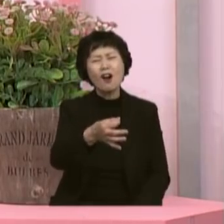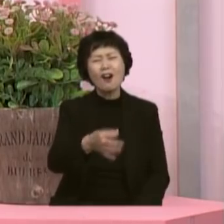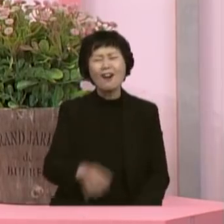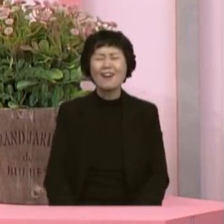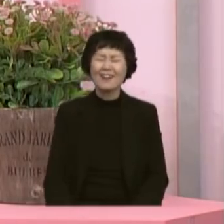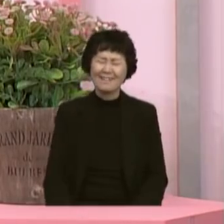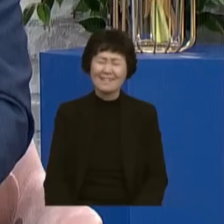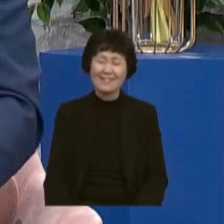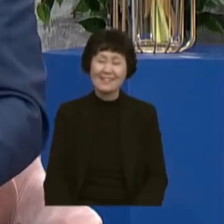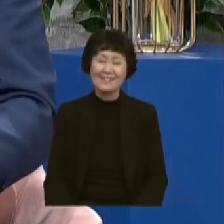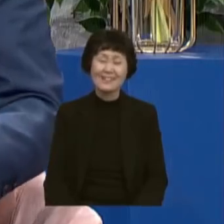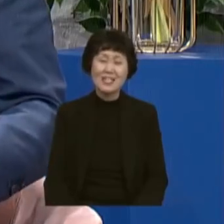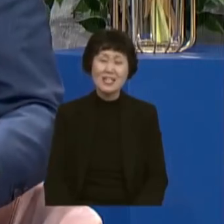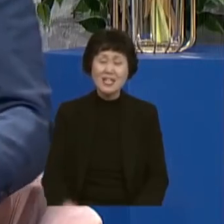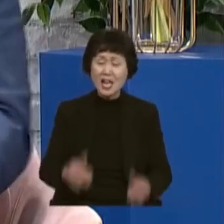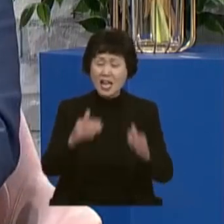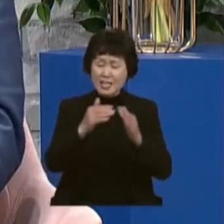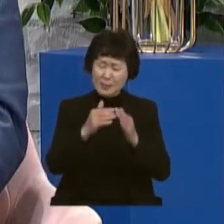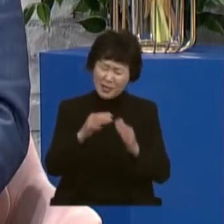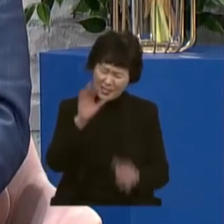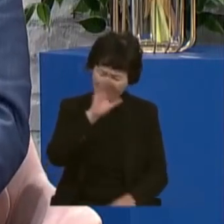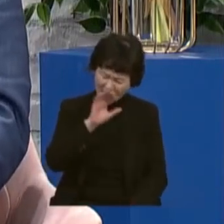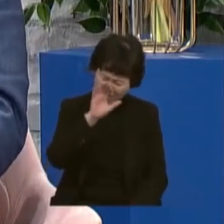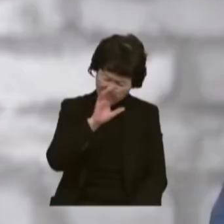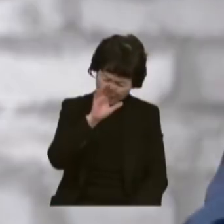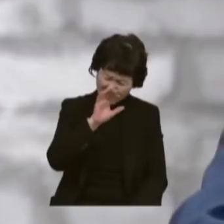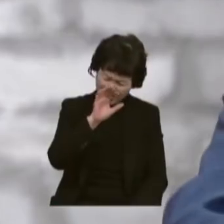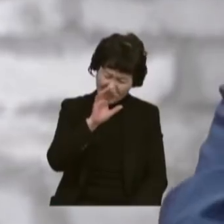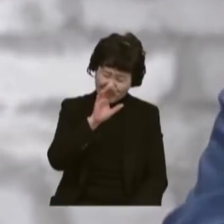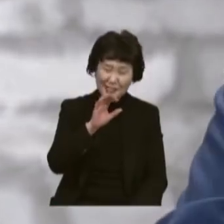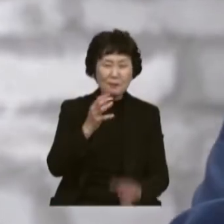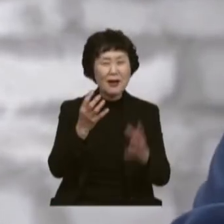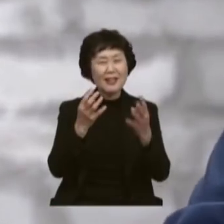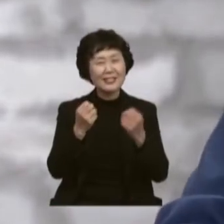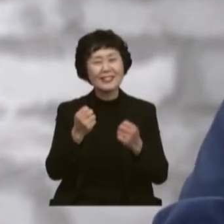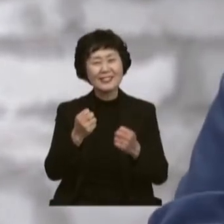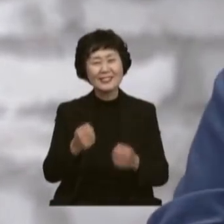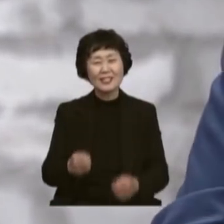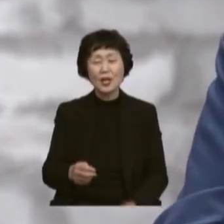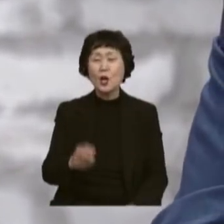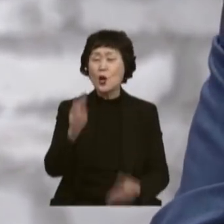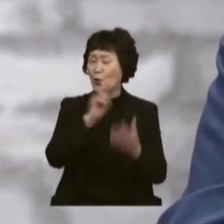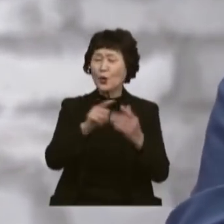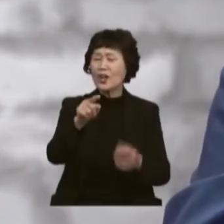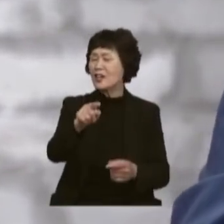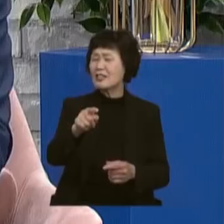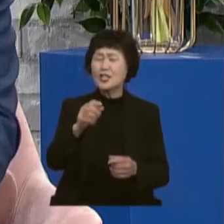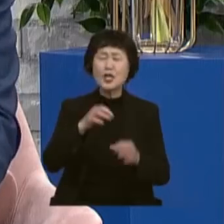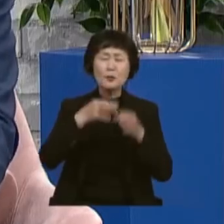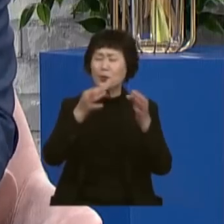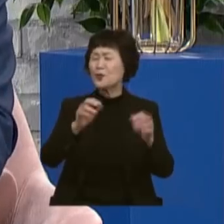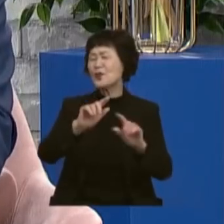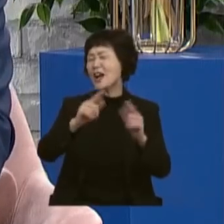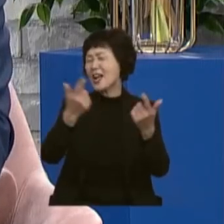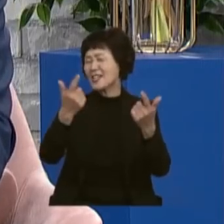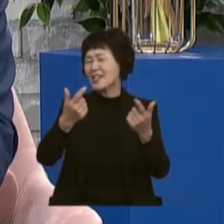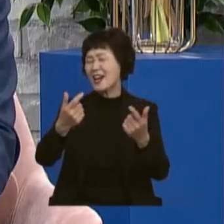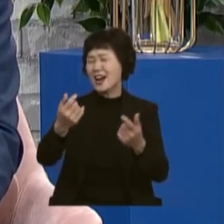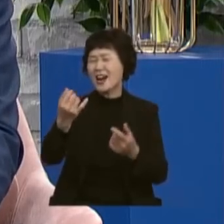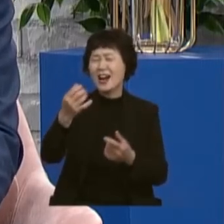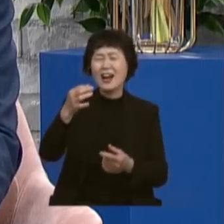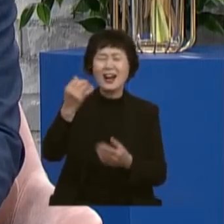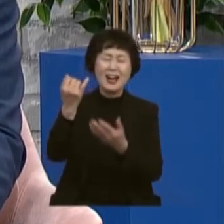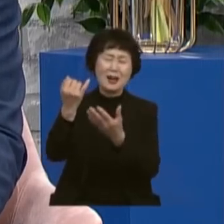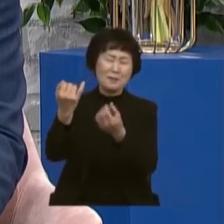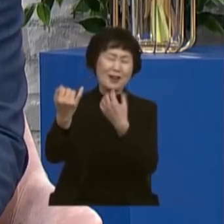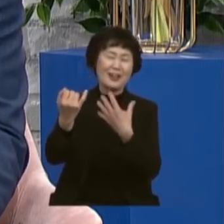나가지고 집에서 얼마나 열심히 부르고 갔는데 노래는 그렇게 하는 게 아니야. 막 이러면서. 그래가지고 제가